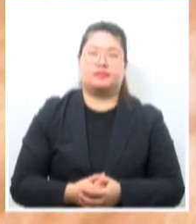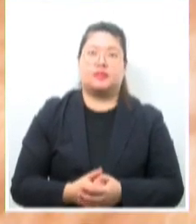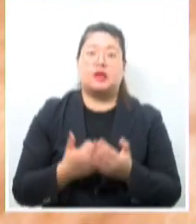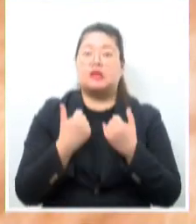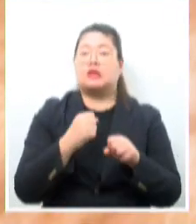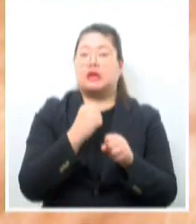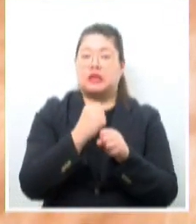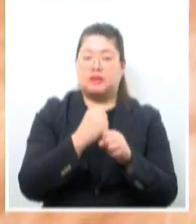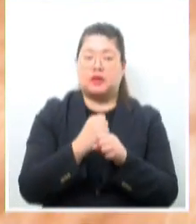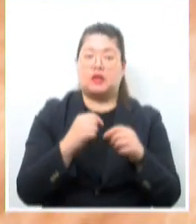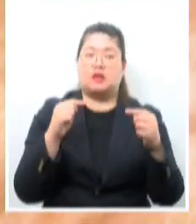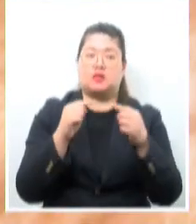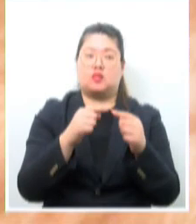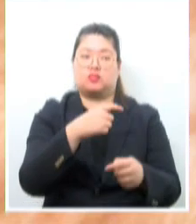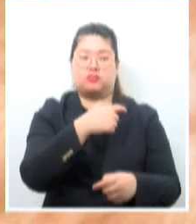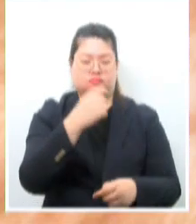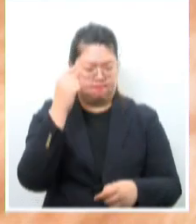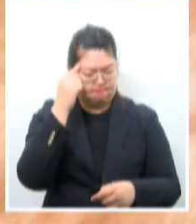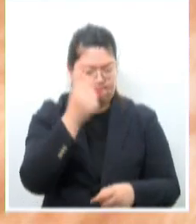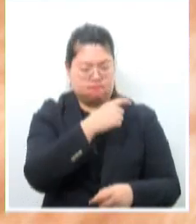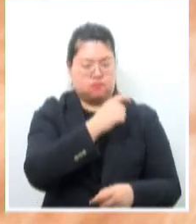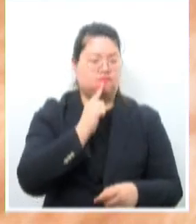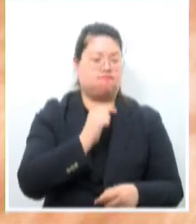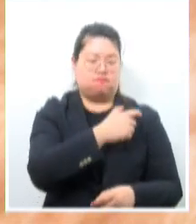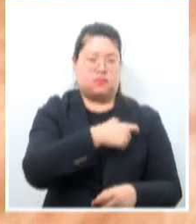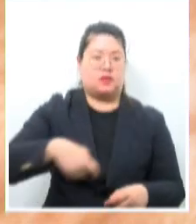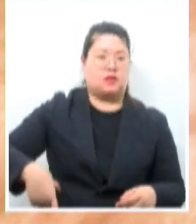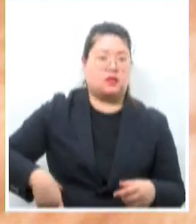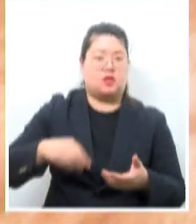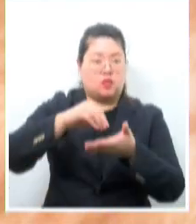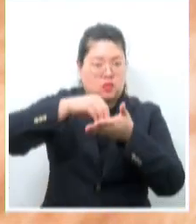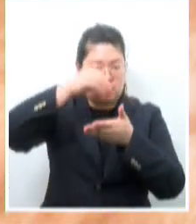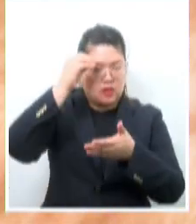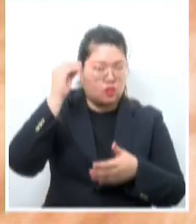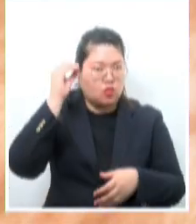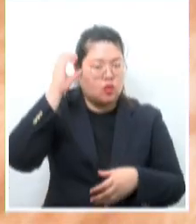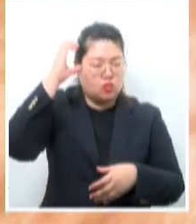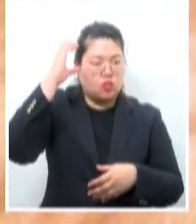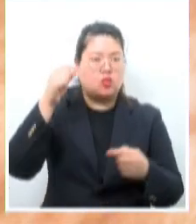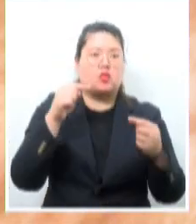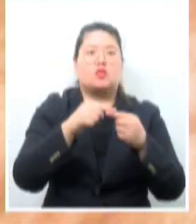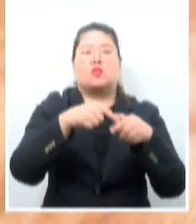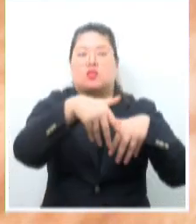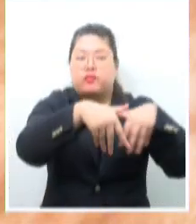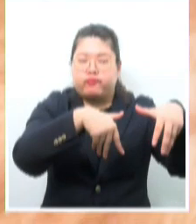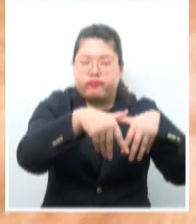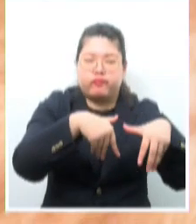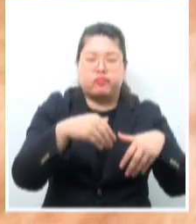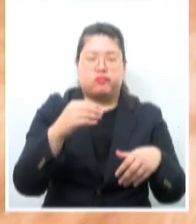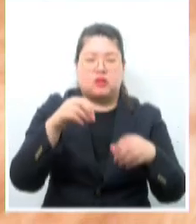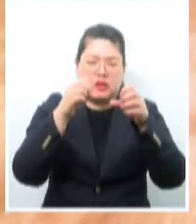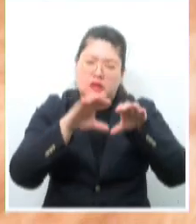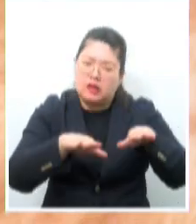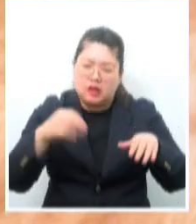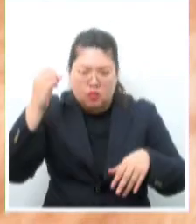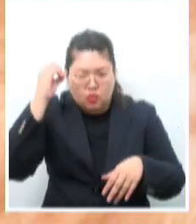ตามรอยพระปณิธานผ่านกิจกรรมสืบสานภูมิปัญญาท้องถิ่นนะคะส่งผลให้นักเรียนแล้วก็คุณครูเนี่ยมีทักษะที่จำเป็นในการสอน